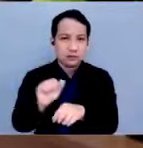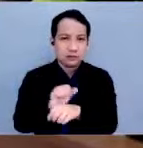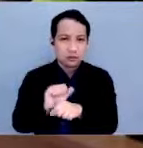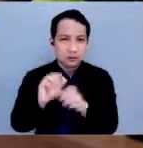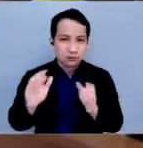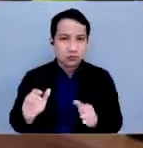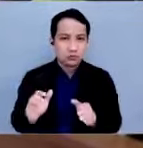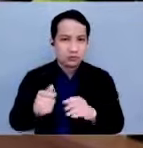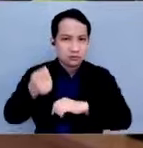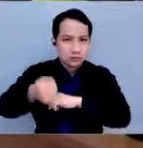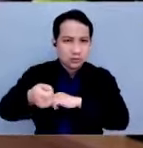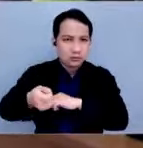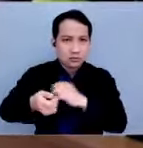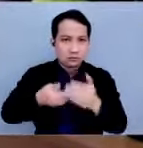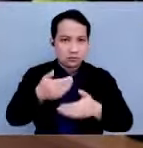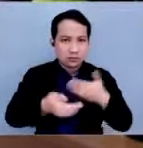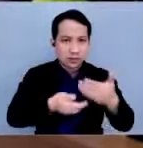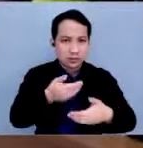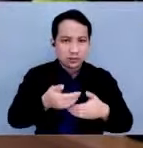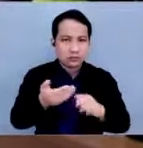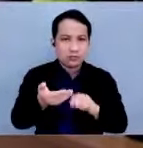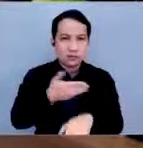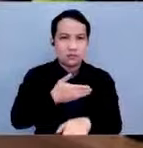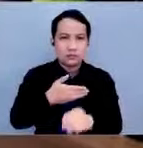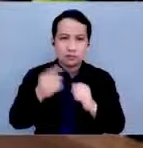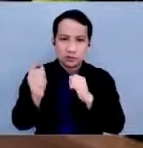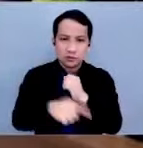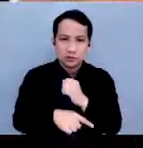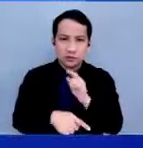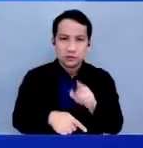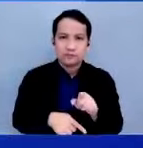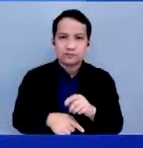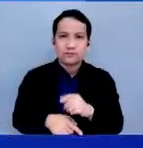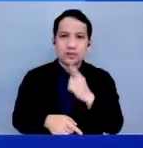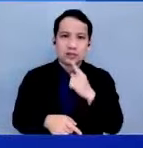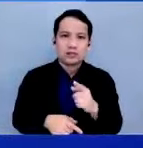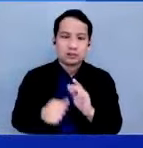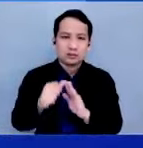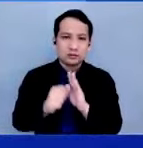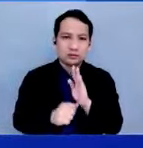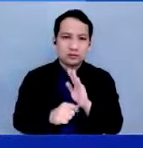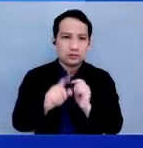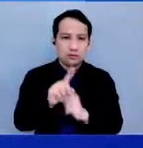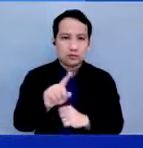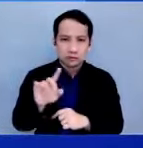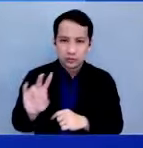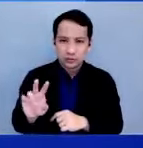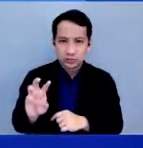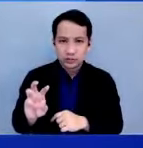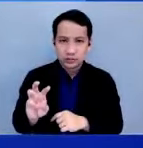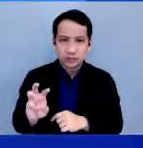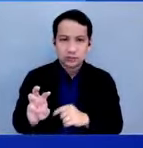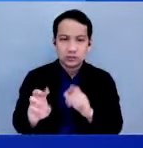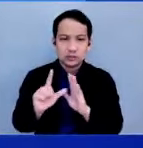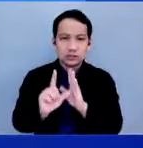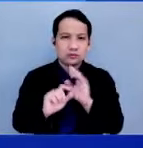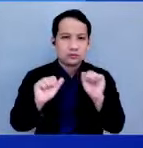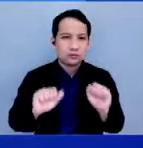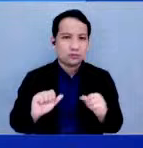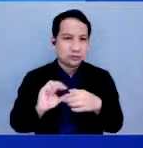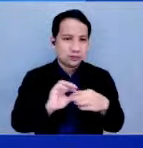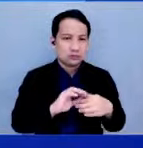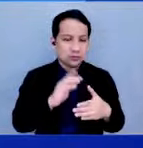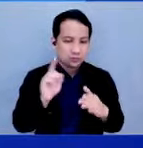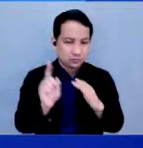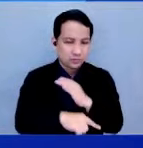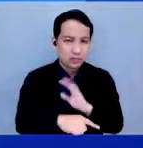bago patawan ng parusa ang empleyado. Ayon sa Article 116 ng Labor Code, maaaring makasuhan ang